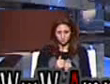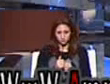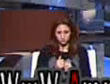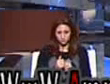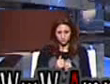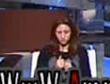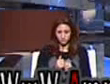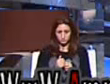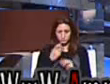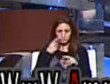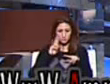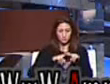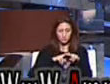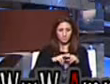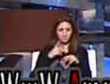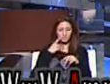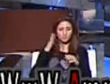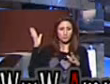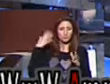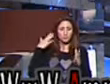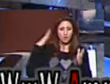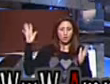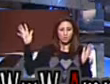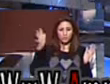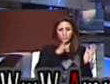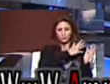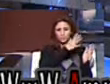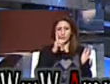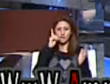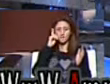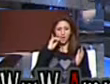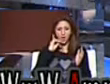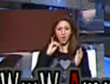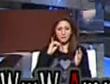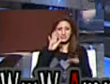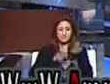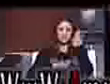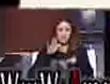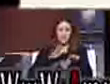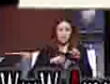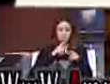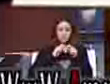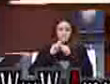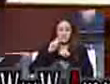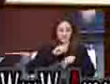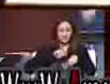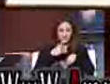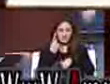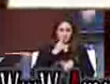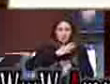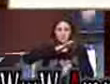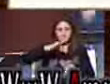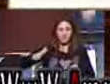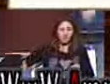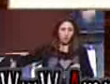جالنا تقرير الارصاد ان سرعة الرياح وصلت حوالي 50 كيلومتر في الساعة اللي هي عبارة عن 30 عقدة، والامواج ارتفعت